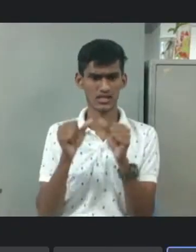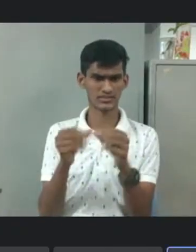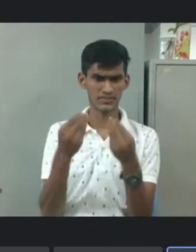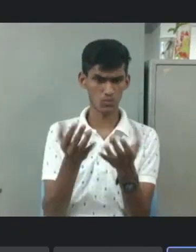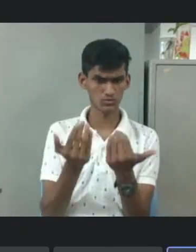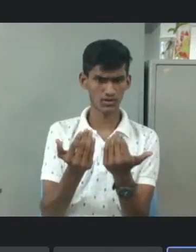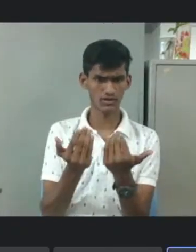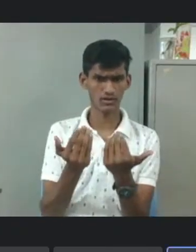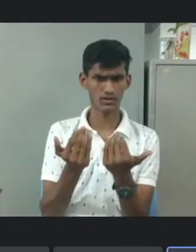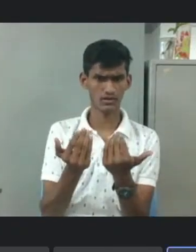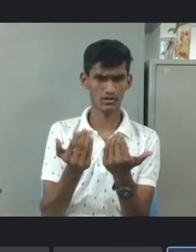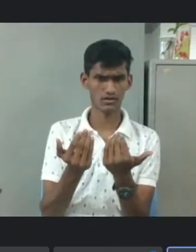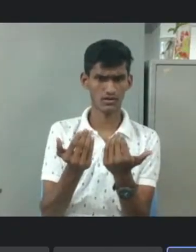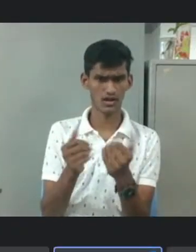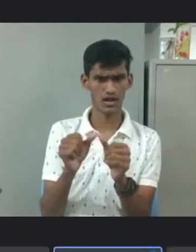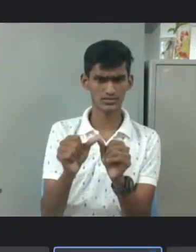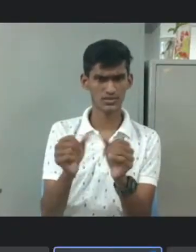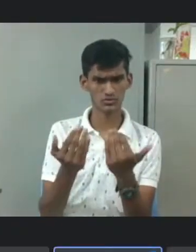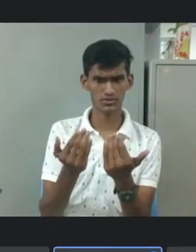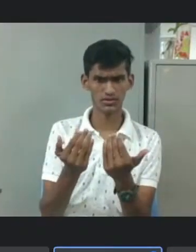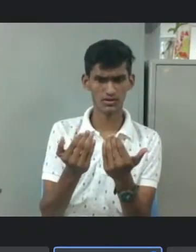രജിത മാഡത്തിന് ആൻസർ പറയാമോ?